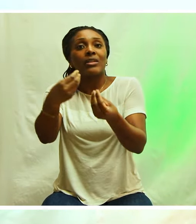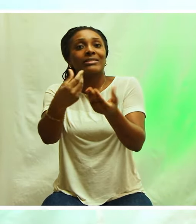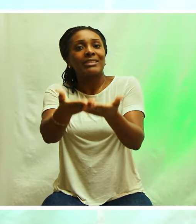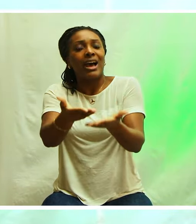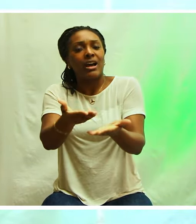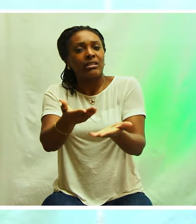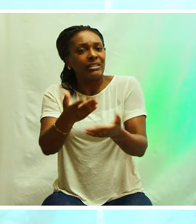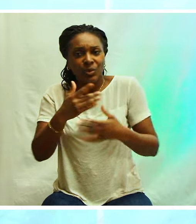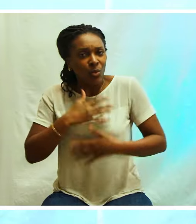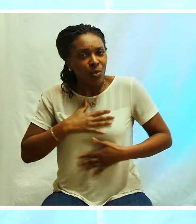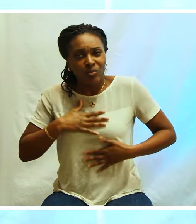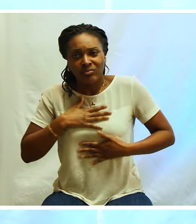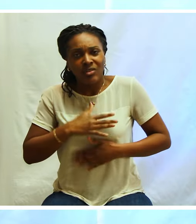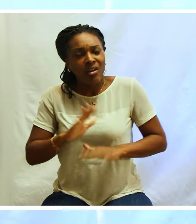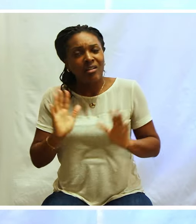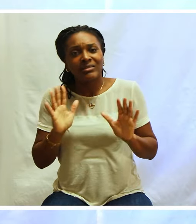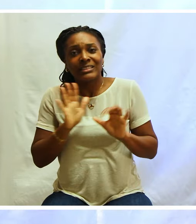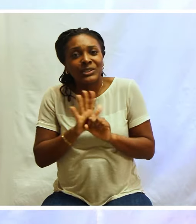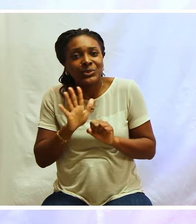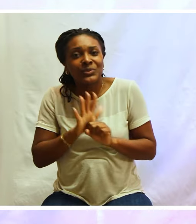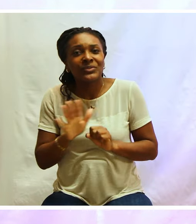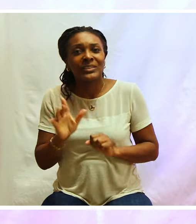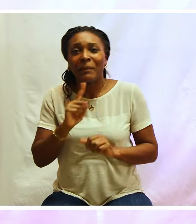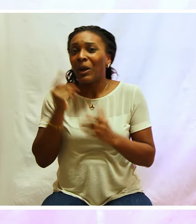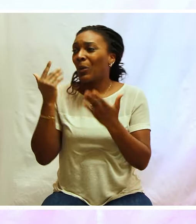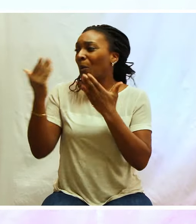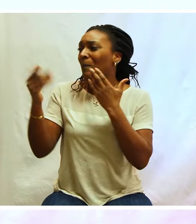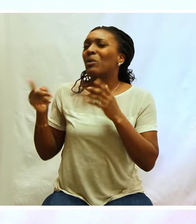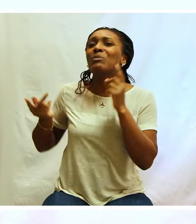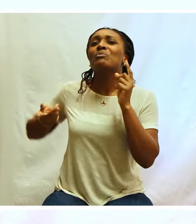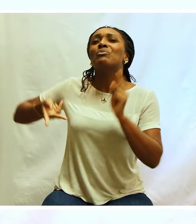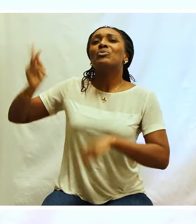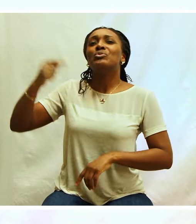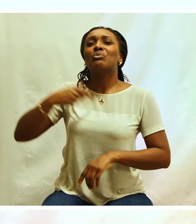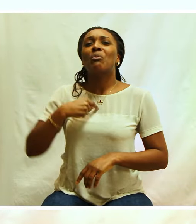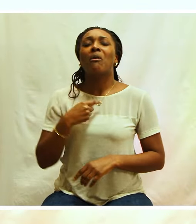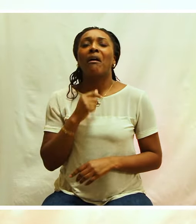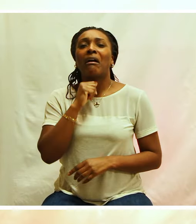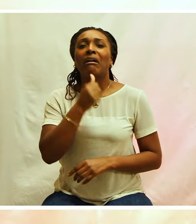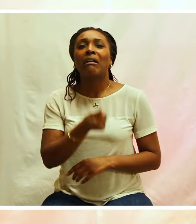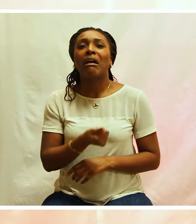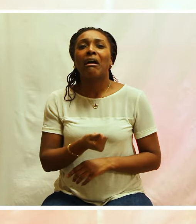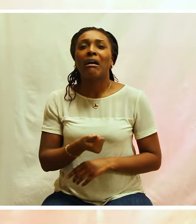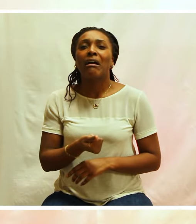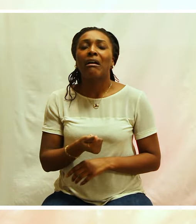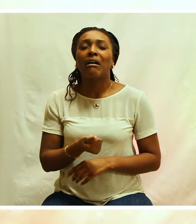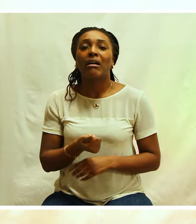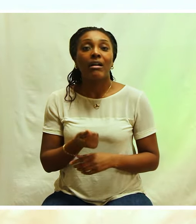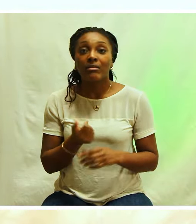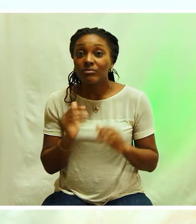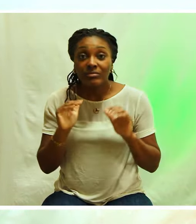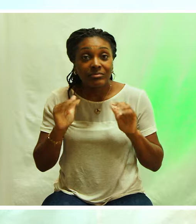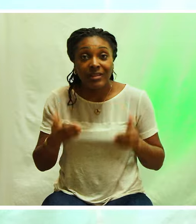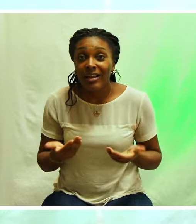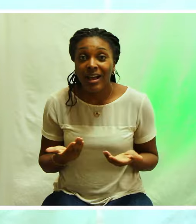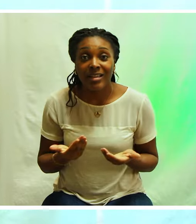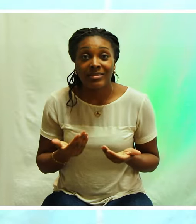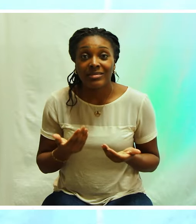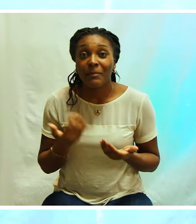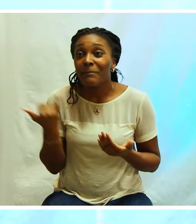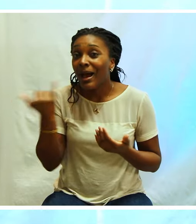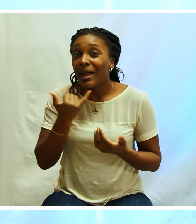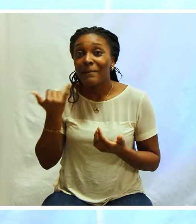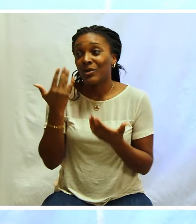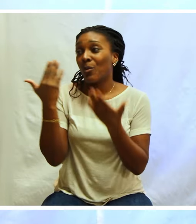tes yeux, et que tu dis, mais pourquoi lui il a autant de talent et moi j'ai que ça à faire? Dieu te demande pas à regarder à l'autre,